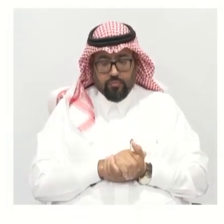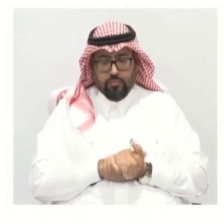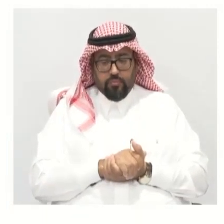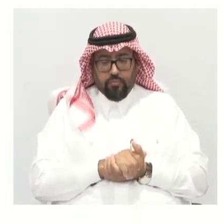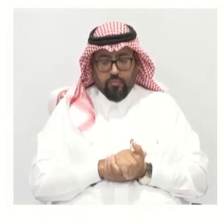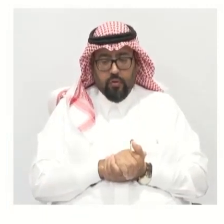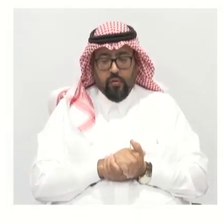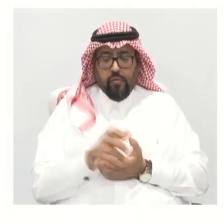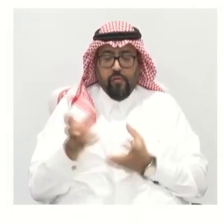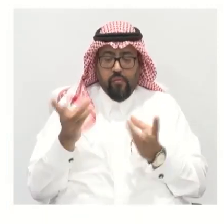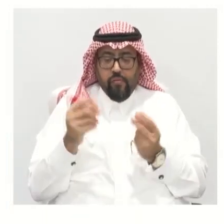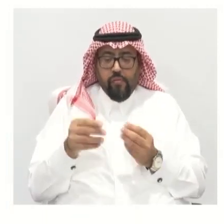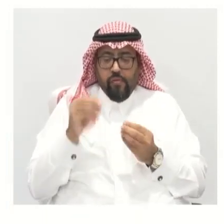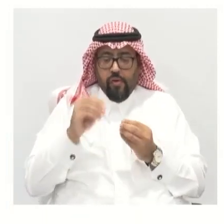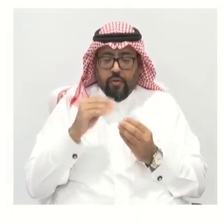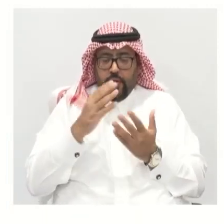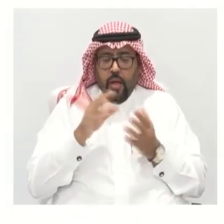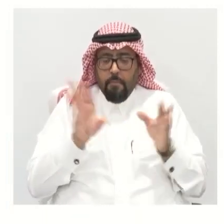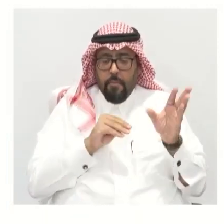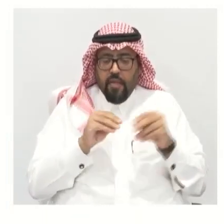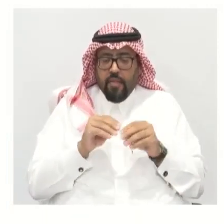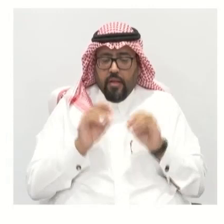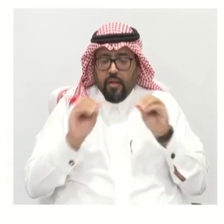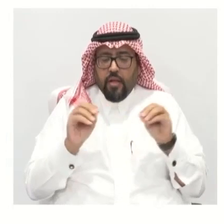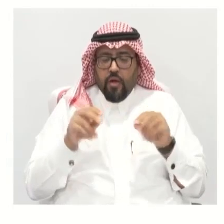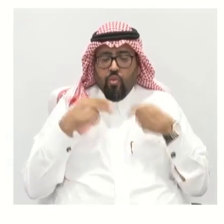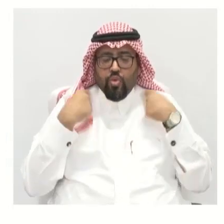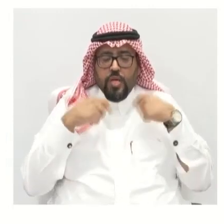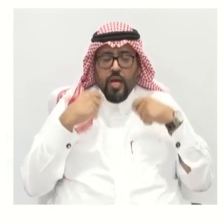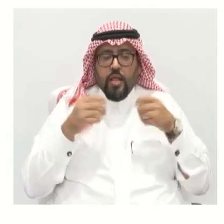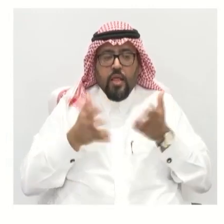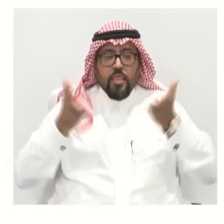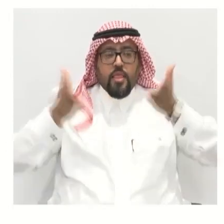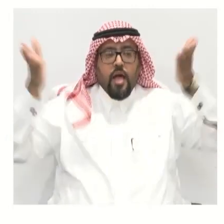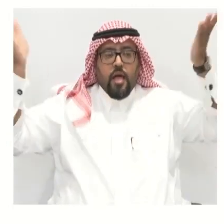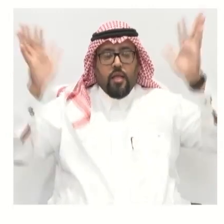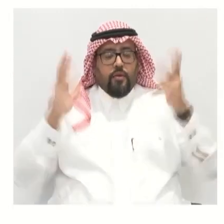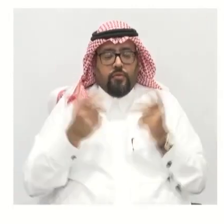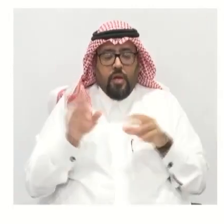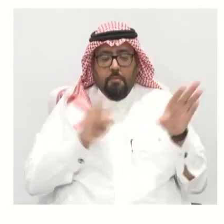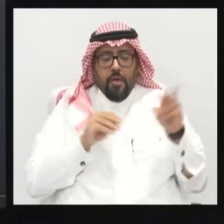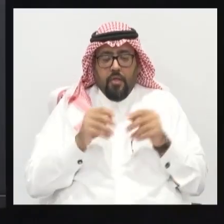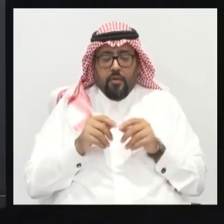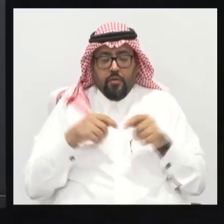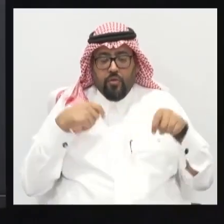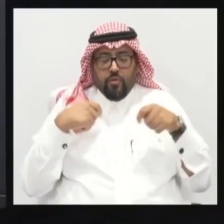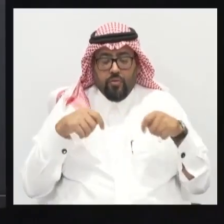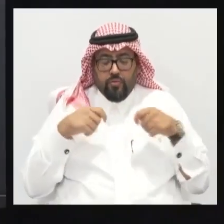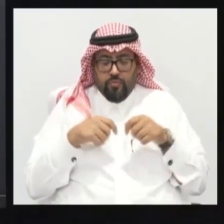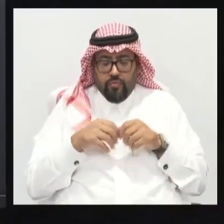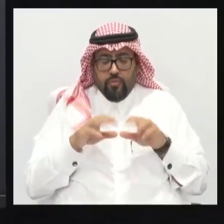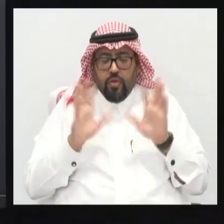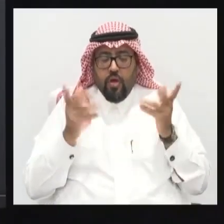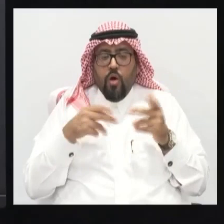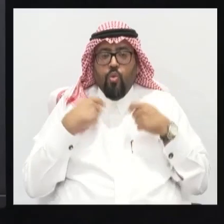احسنتم عدد او عددي بعضا من اجهزه وزاره الداخليه تعرفنا في درسنا السابق على اجهزه